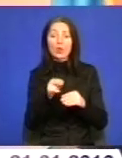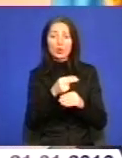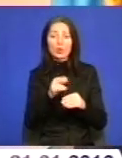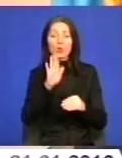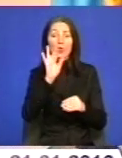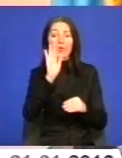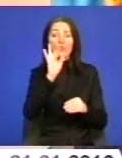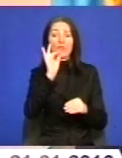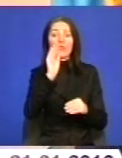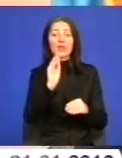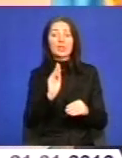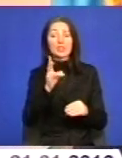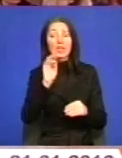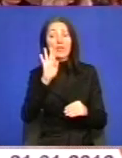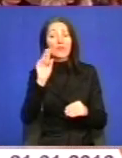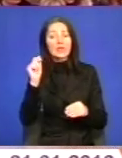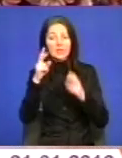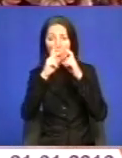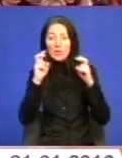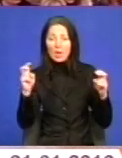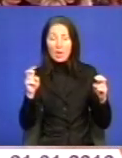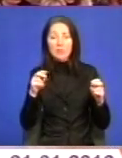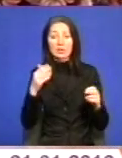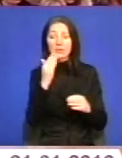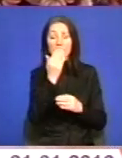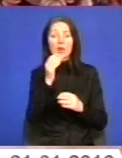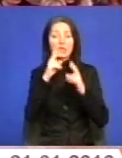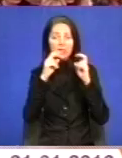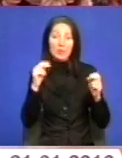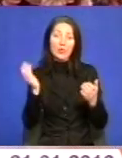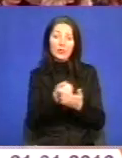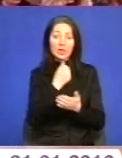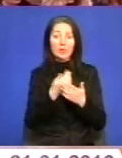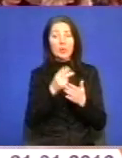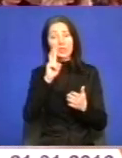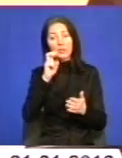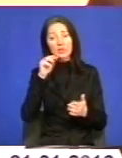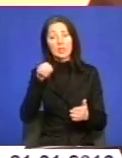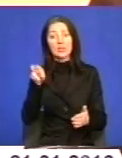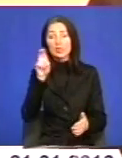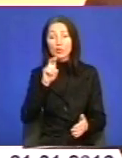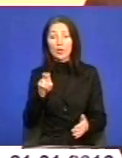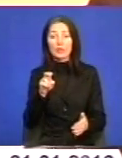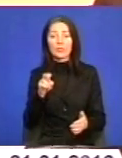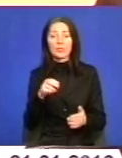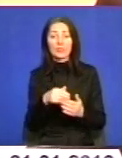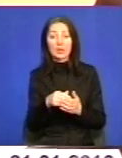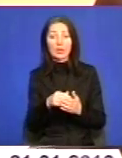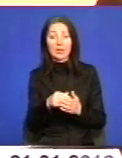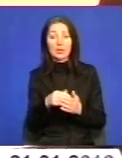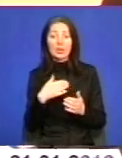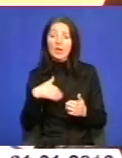Вишневецького палацу, дзеркального залу. Виграли майже 200 тисяч доларів. Свої всі зусилля покладу